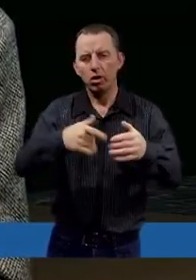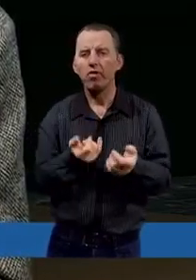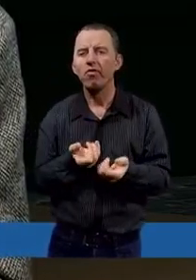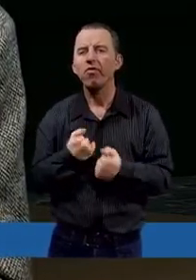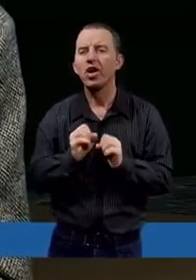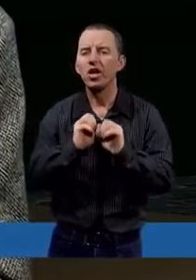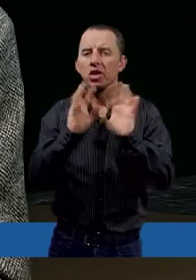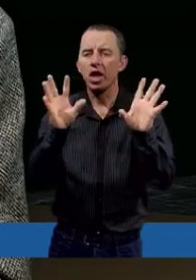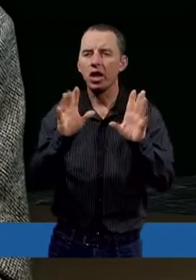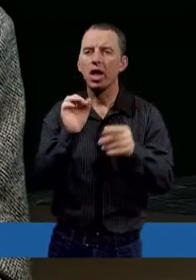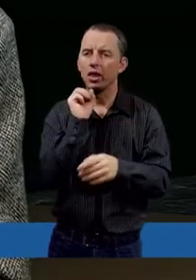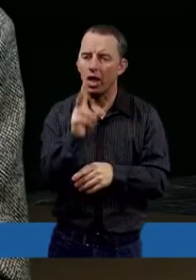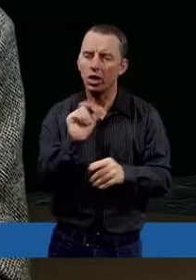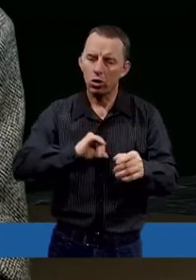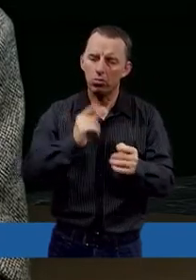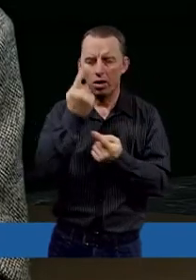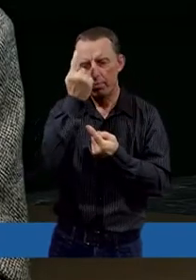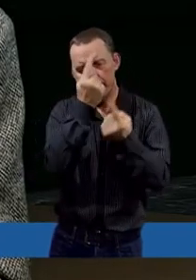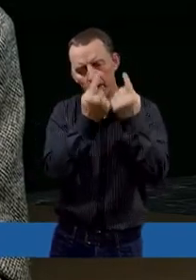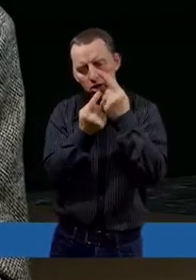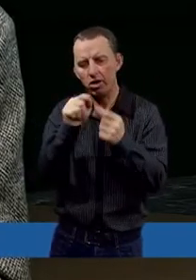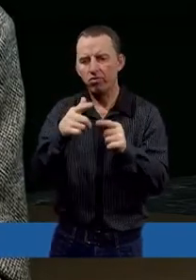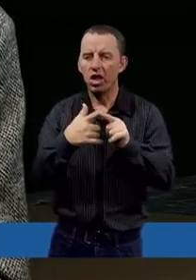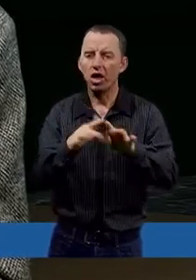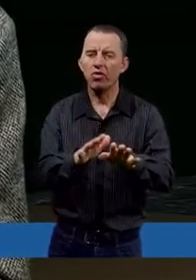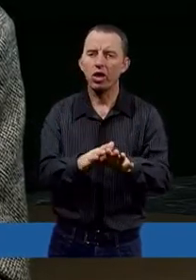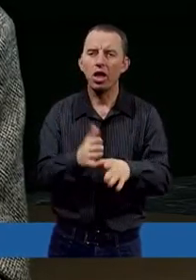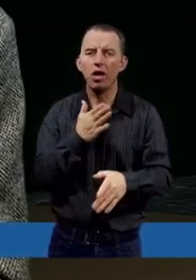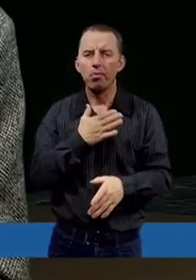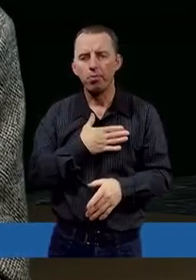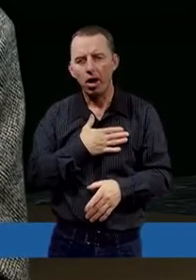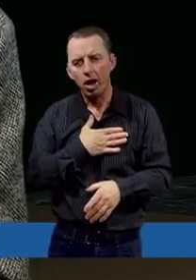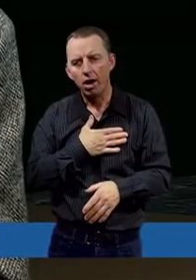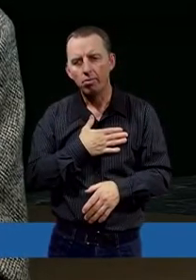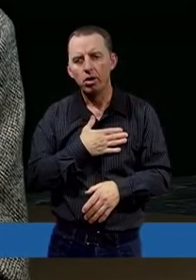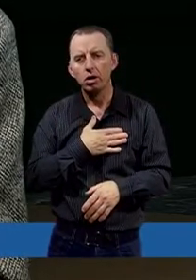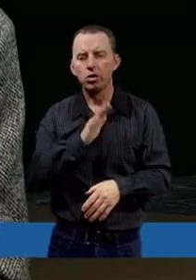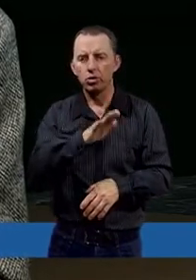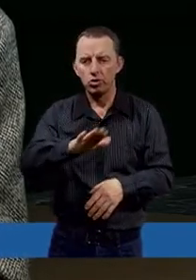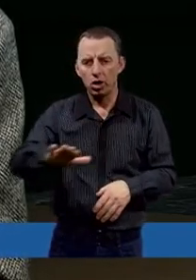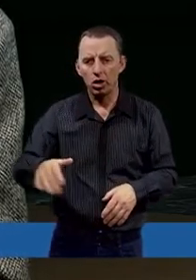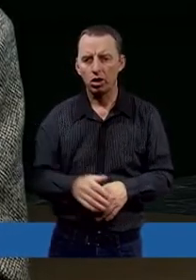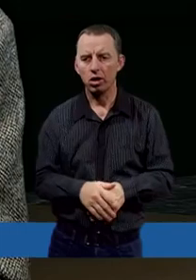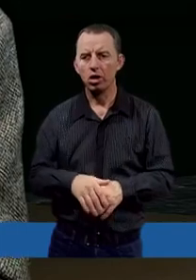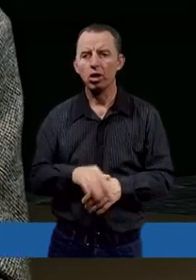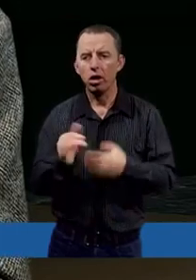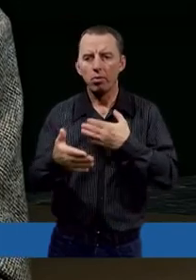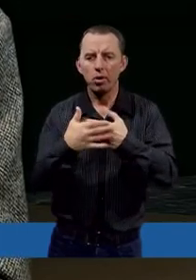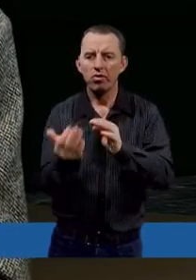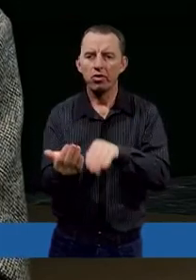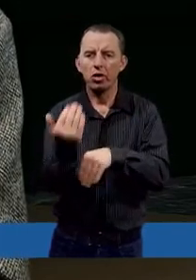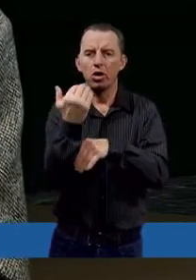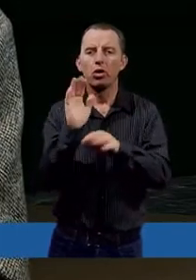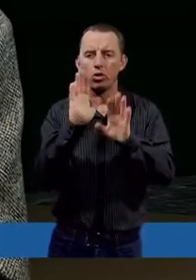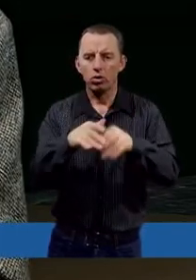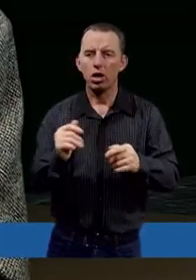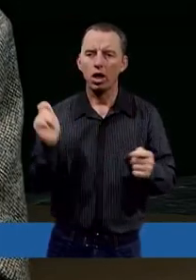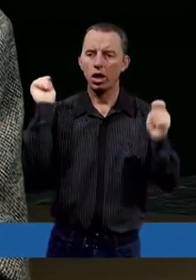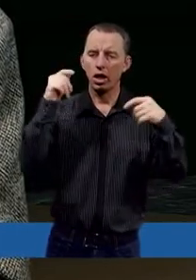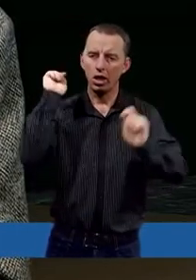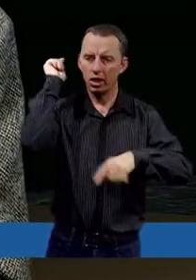że tak sobie nieraz myślę w tej chwili. Mamy spór, gdzie giną dzieci na Bliskim Wschodzie w wyniku tych nalotów